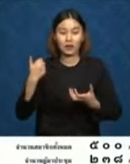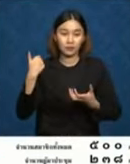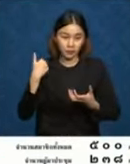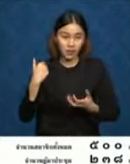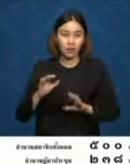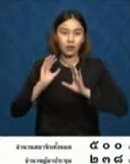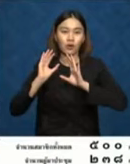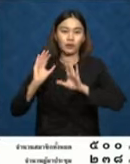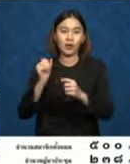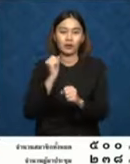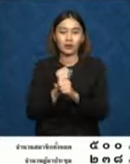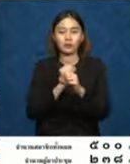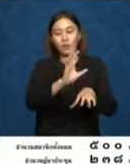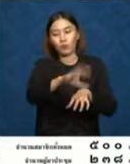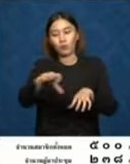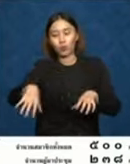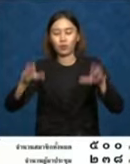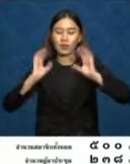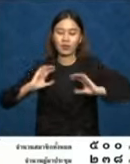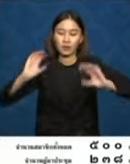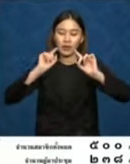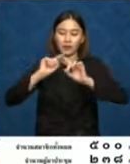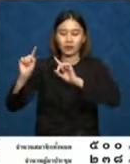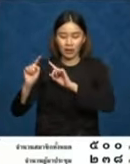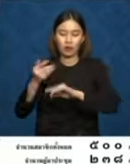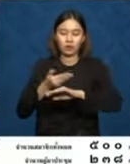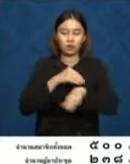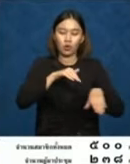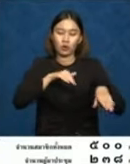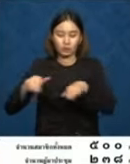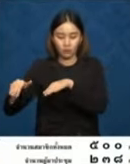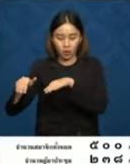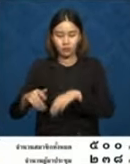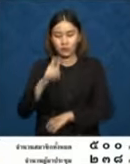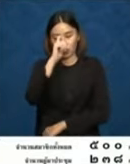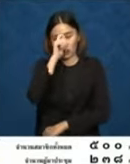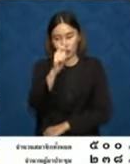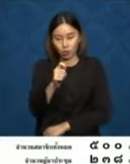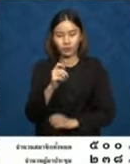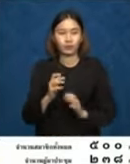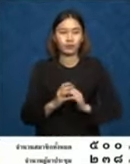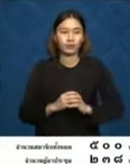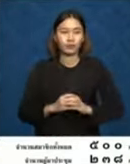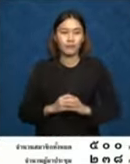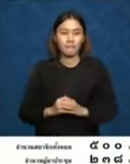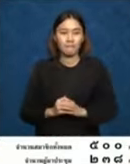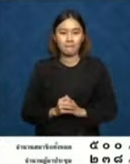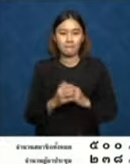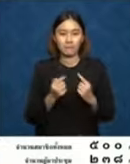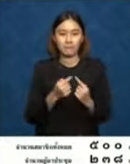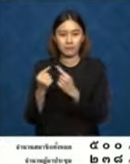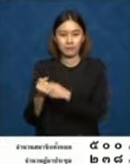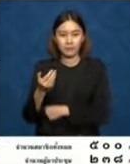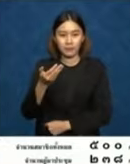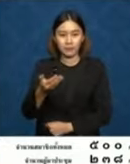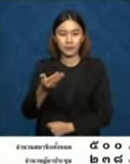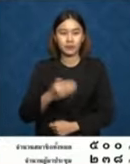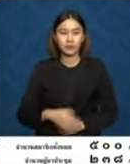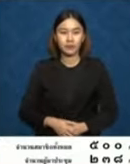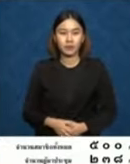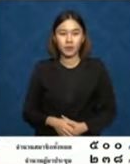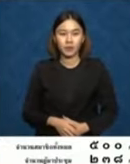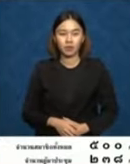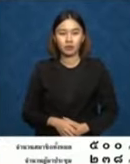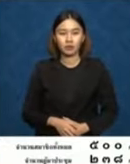นั้นฝากหน่วยงานฝากรัฐบาลเตรียมรับมือกับสถานการณ์ด้วยครับด้วยความเคารพครับท่านประธาน ขอบคุณครับเชิญท่านนพพลเหลืองท